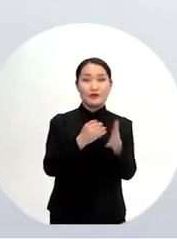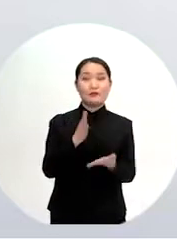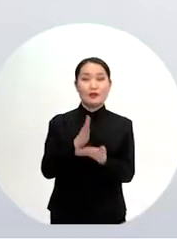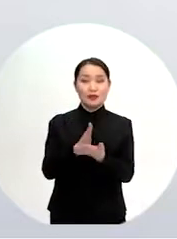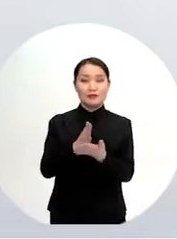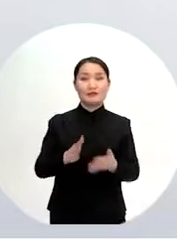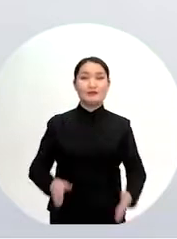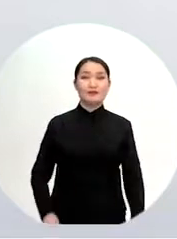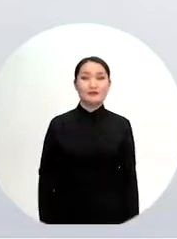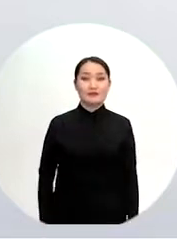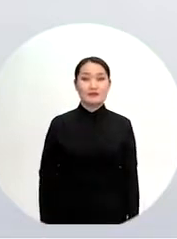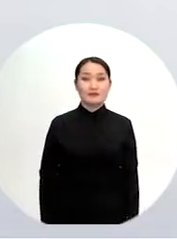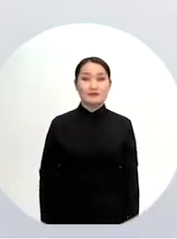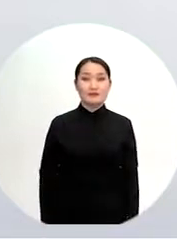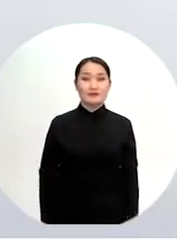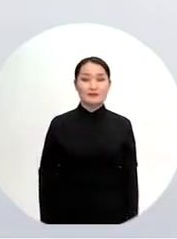нэ.